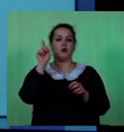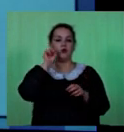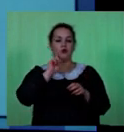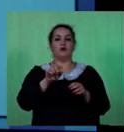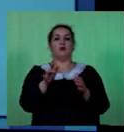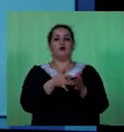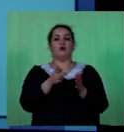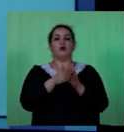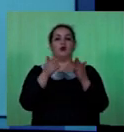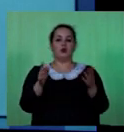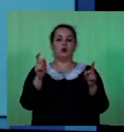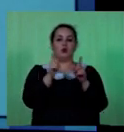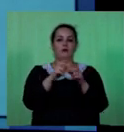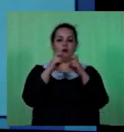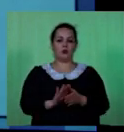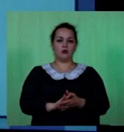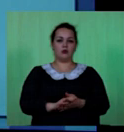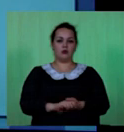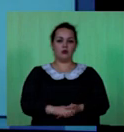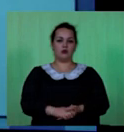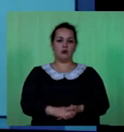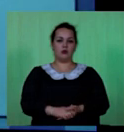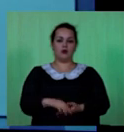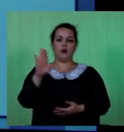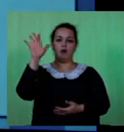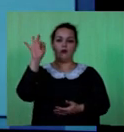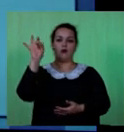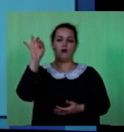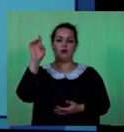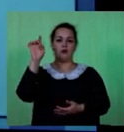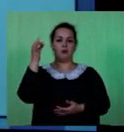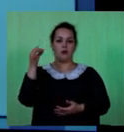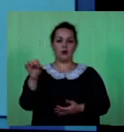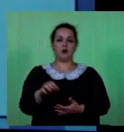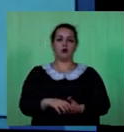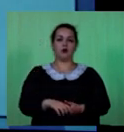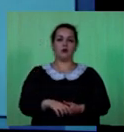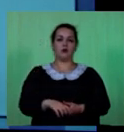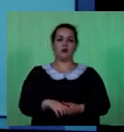вами напишем словарный диктант. Воробей.